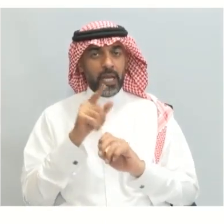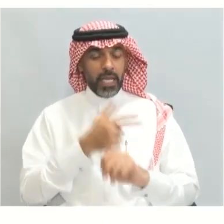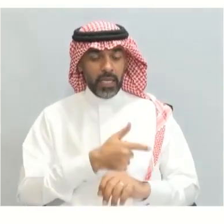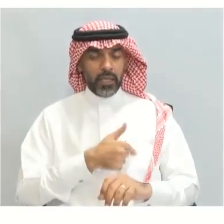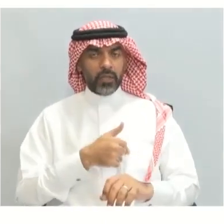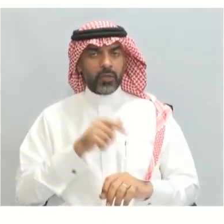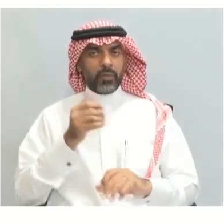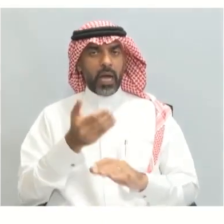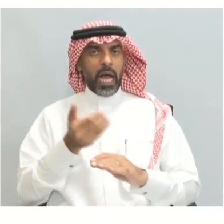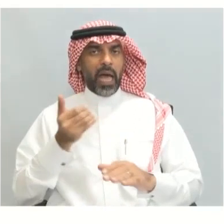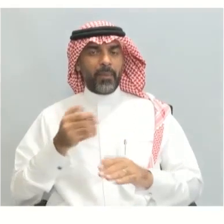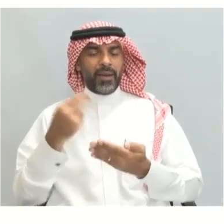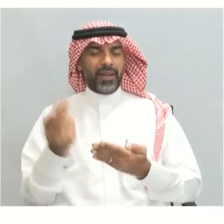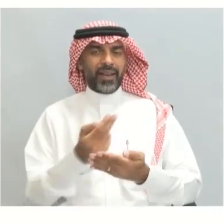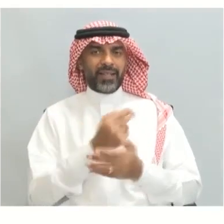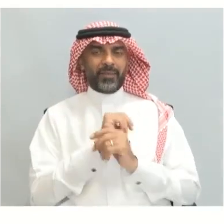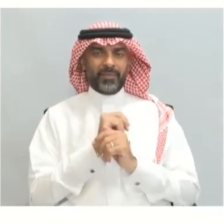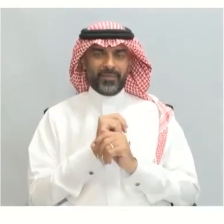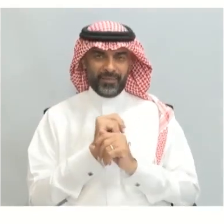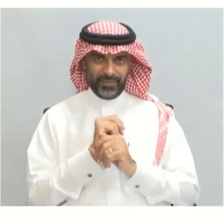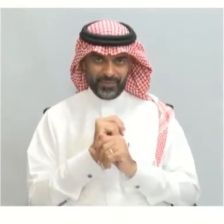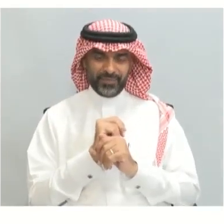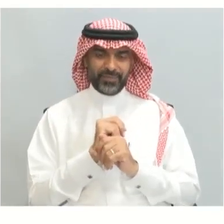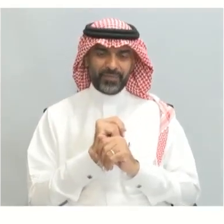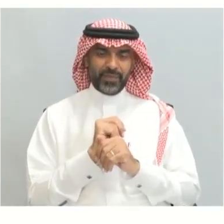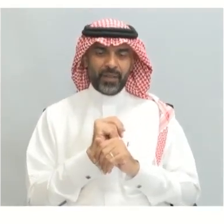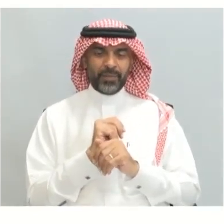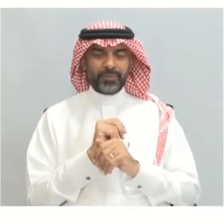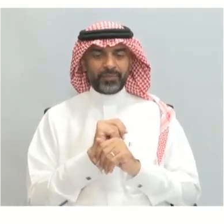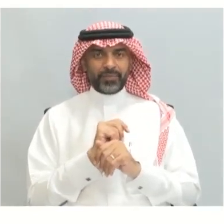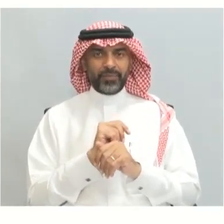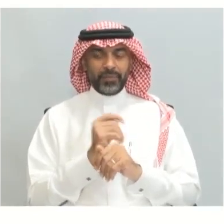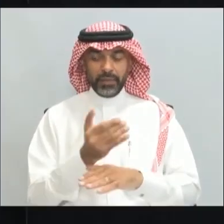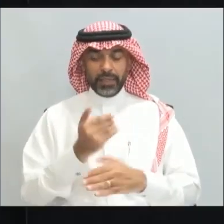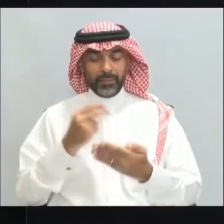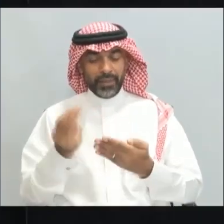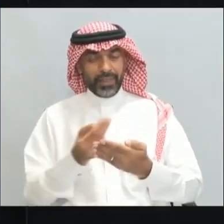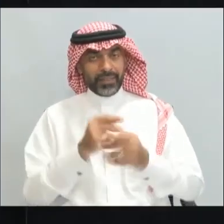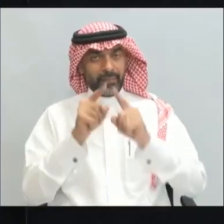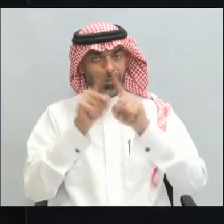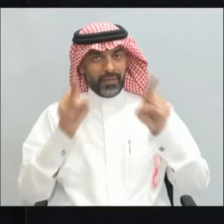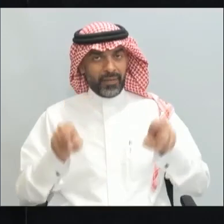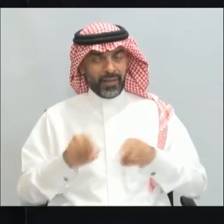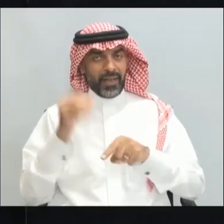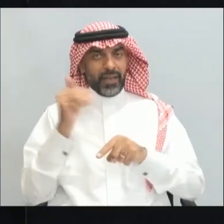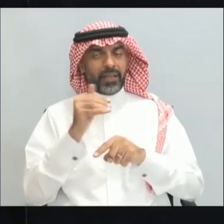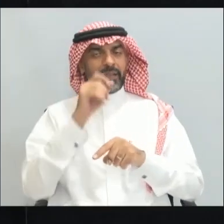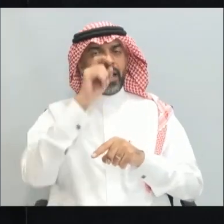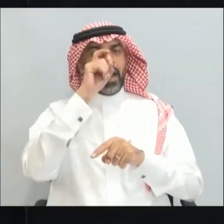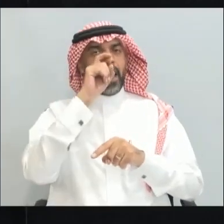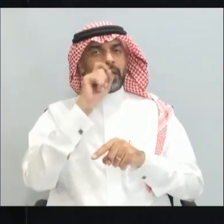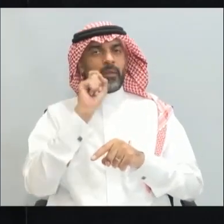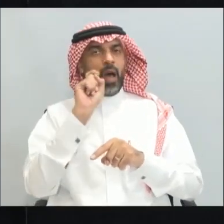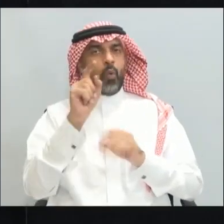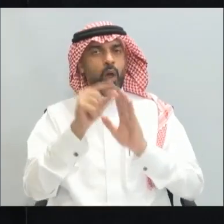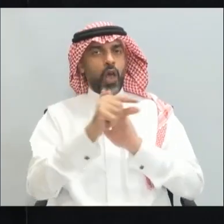بمعنى ان قبل ان نرسم او ترسم خريطه لابد ان نعرف الهدف من رسم